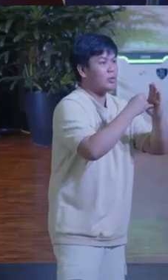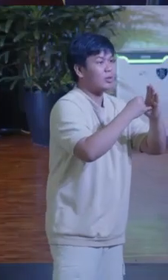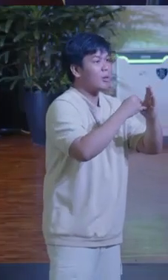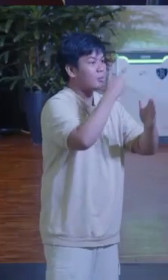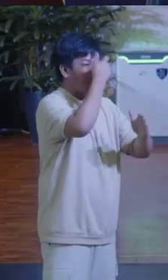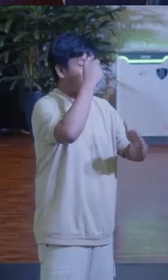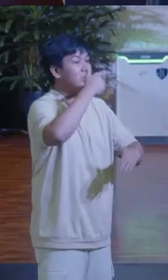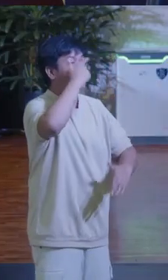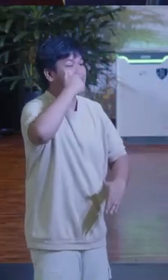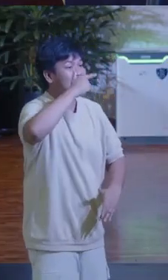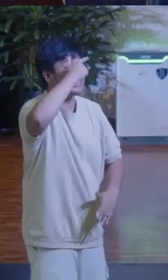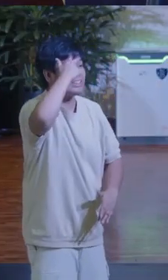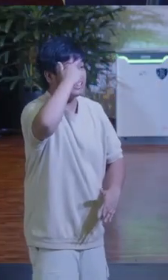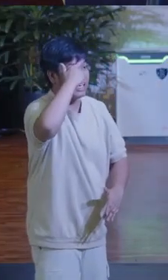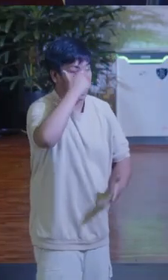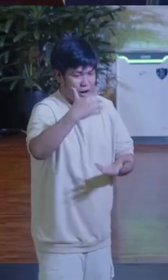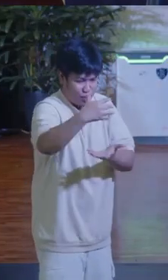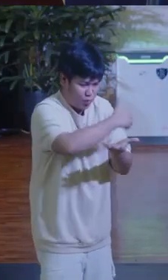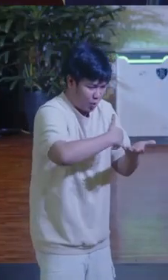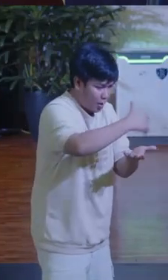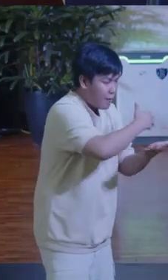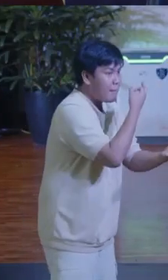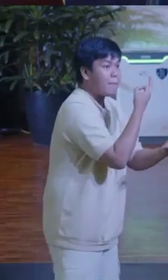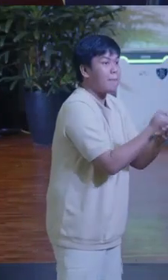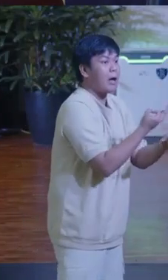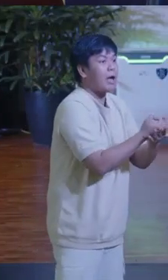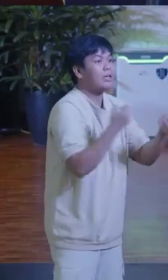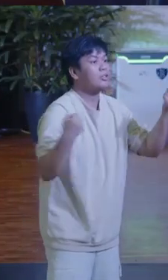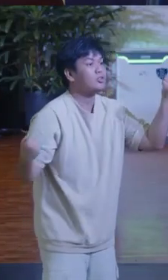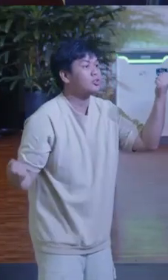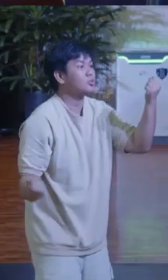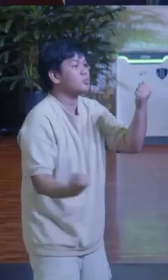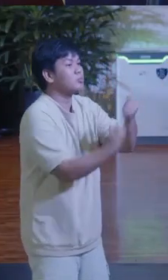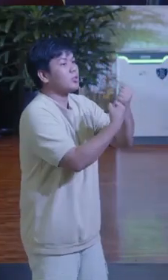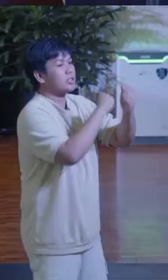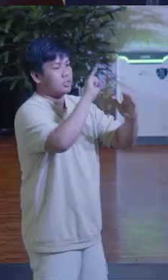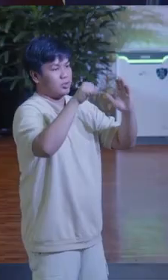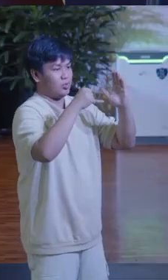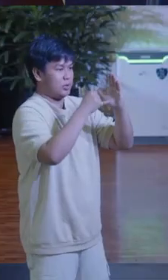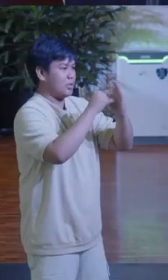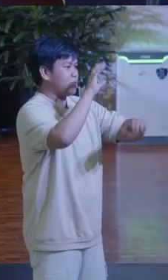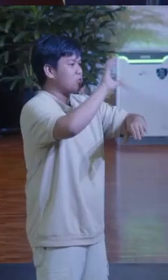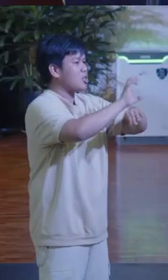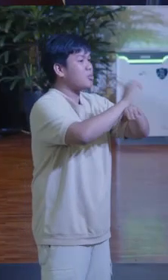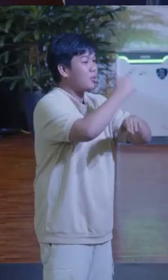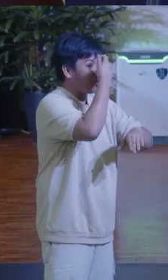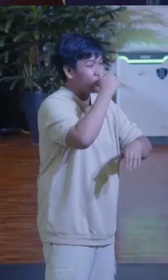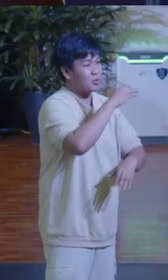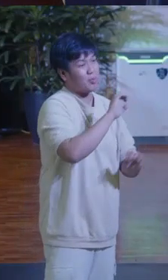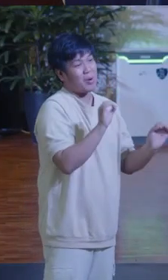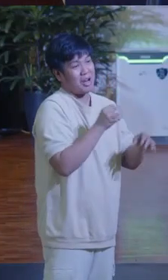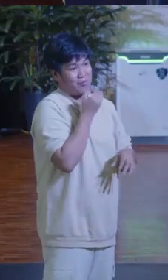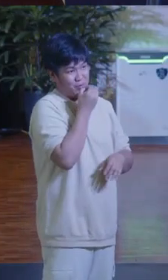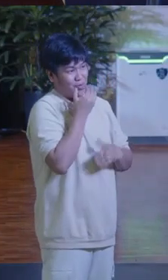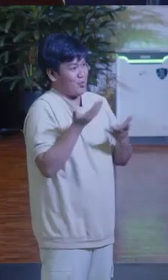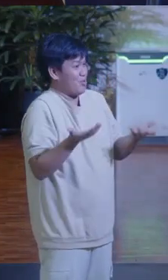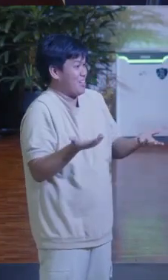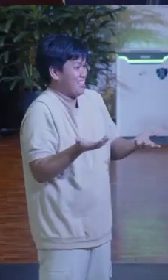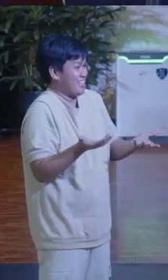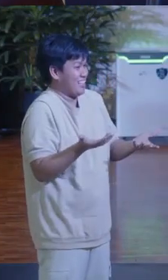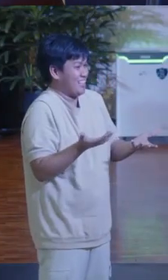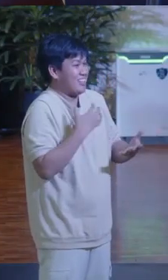mga Hintil para sa mga kapatid nilang mga Hudyo. No? Tapos sabi